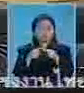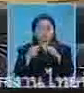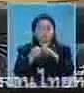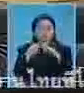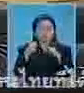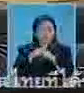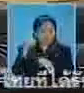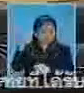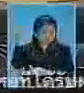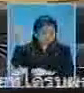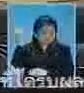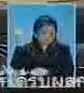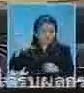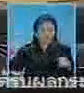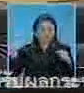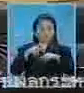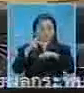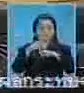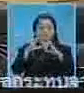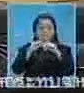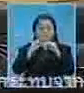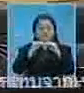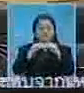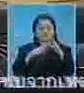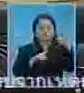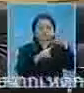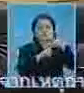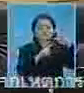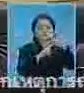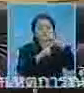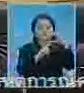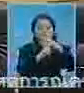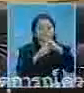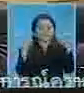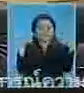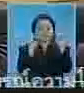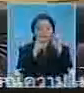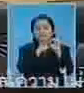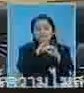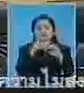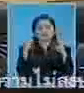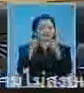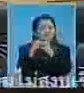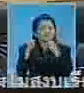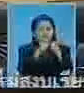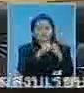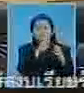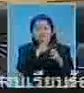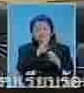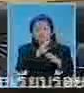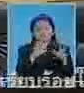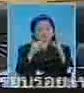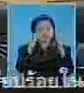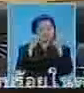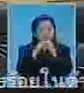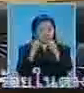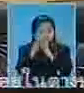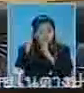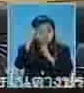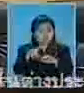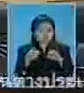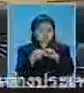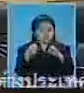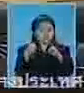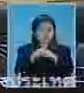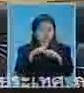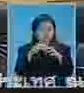ตอนที่เราเป็นประธานประชุมอาเซียนที่พัทยานั่นแหละครับไม่มีเหตุการณ์นั้นระดับความเชื่อถือในประเทศของเราและบทบาทของ